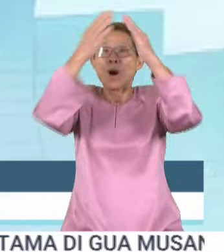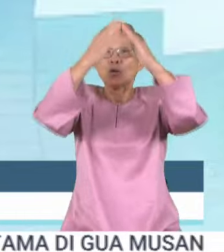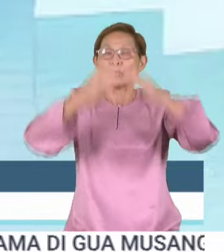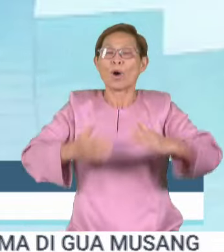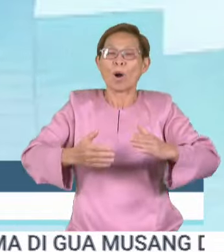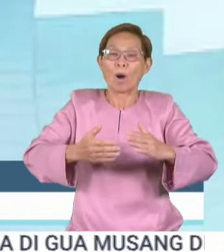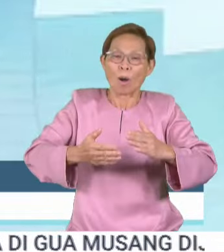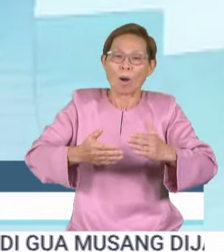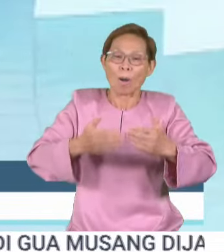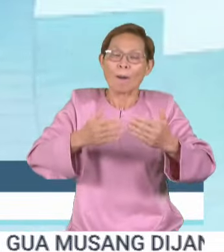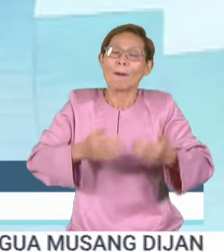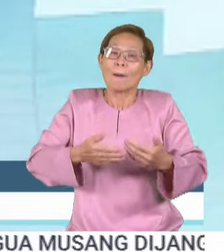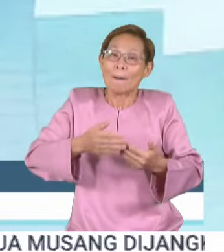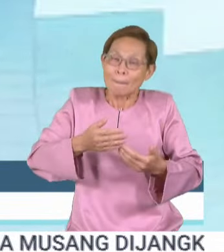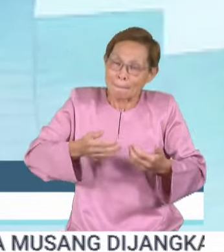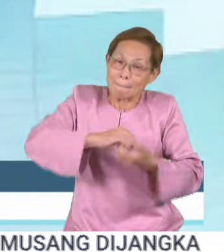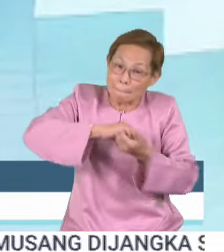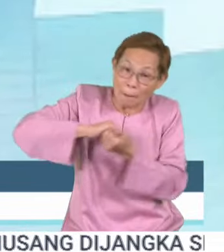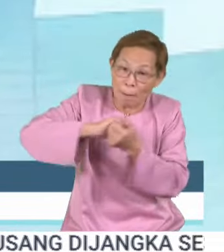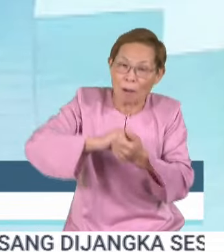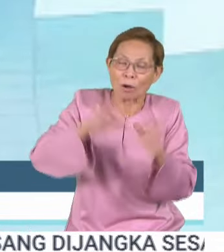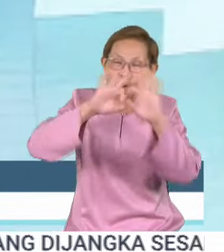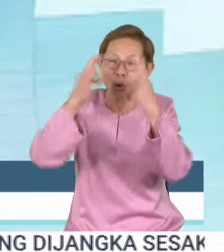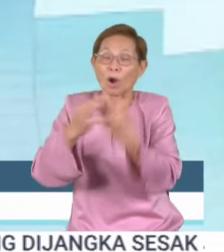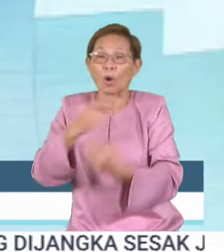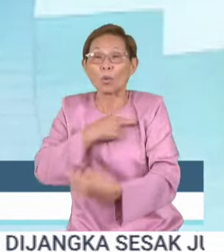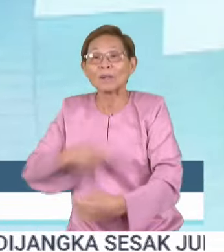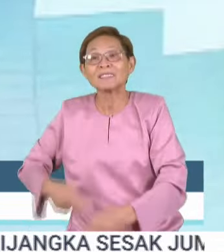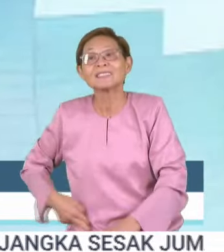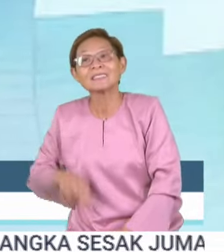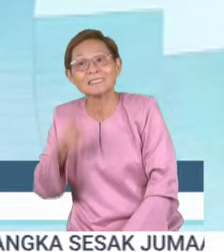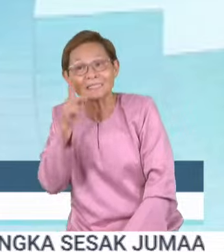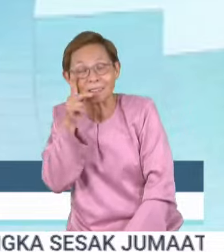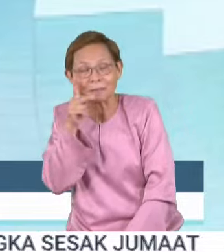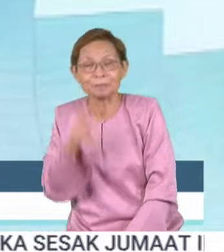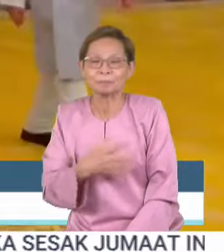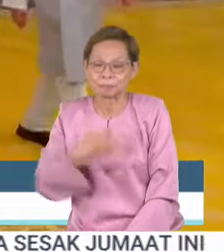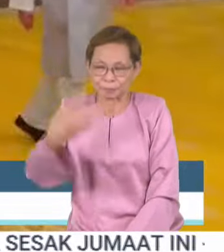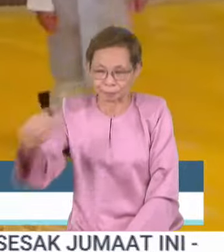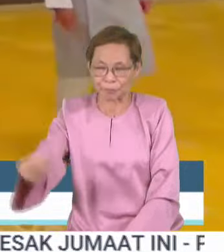Rumah Mesra Diraja bersama kerabat Diraja Negeri Kedah.